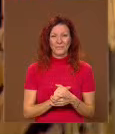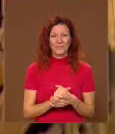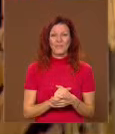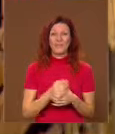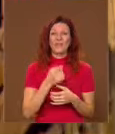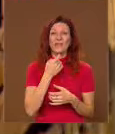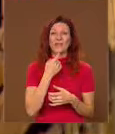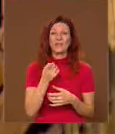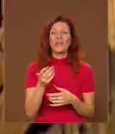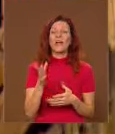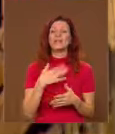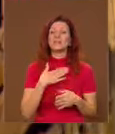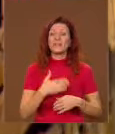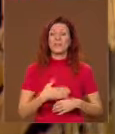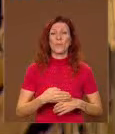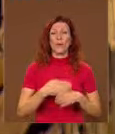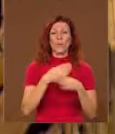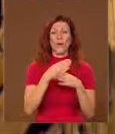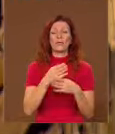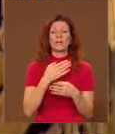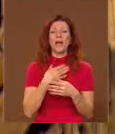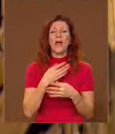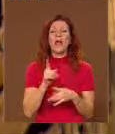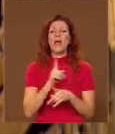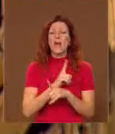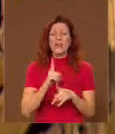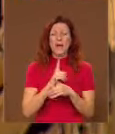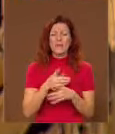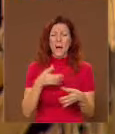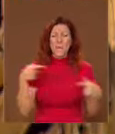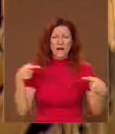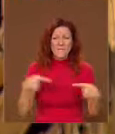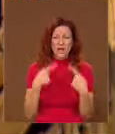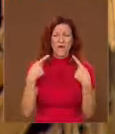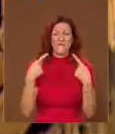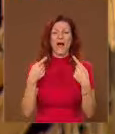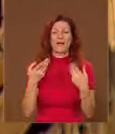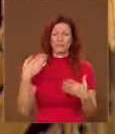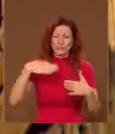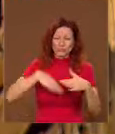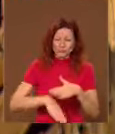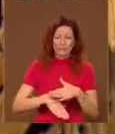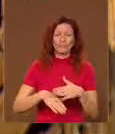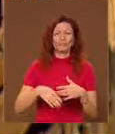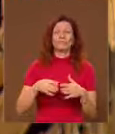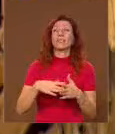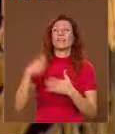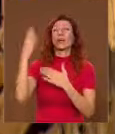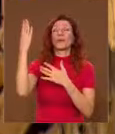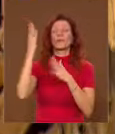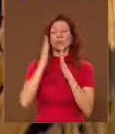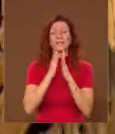За да им се помогне и да се покори под нозете им всеки враг и противник, на Господа да се помоли.